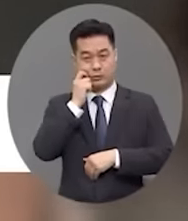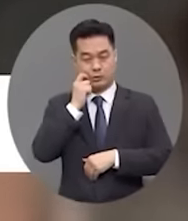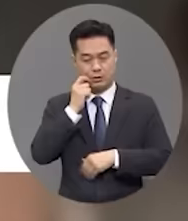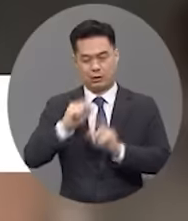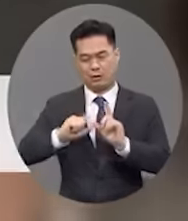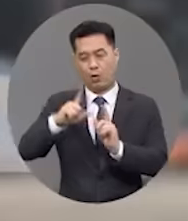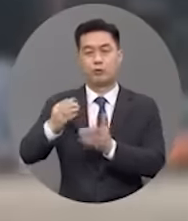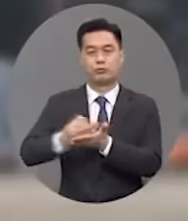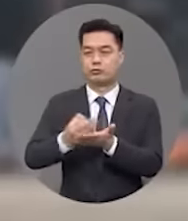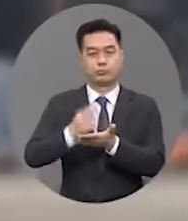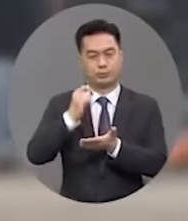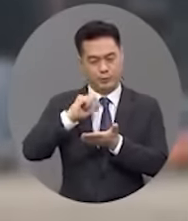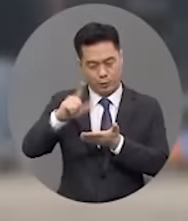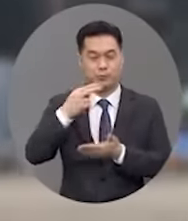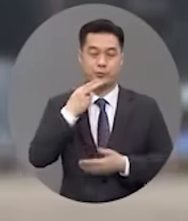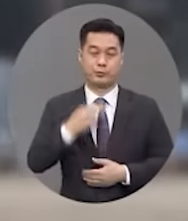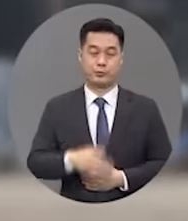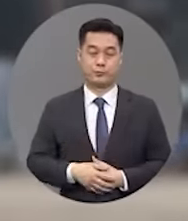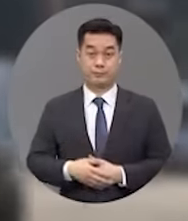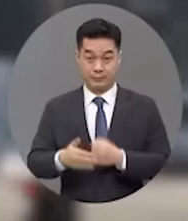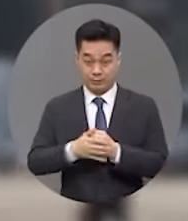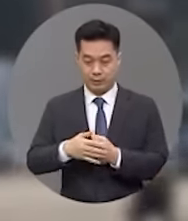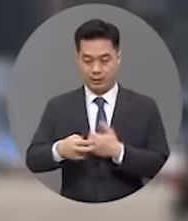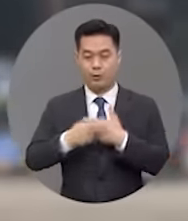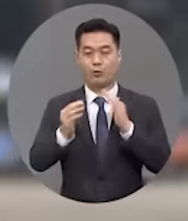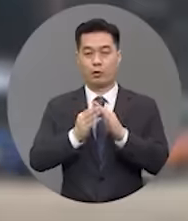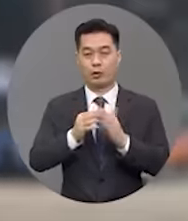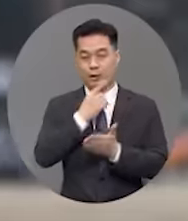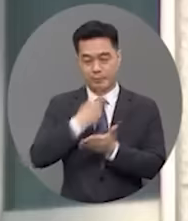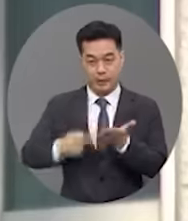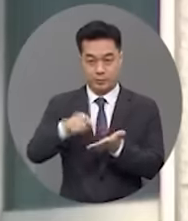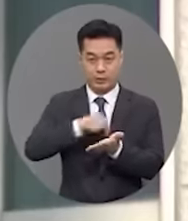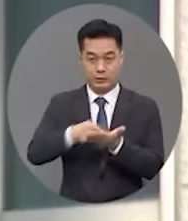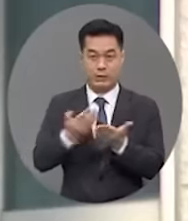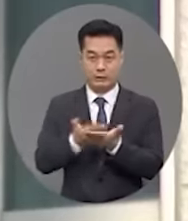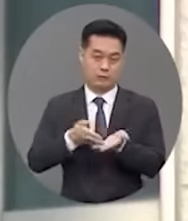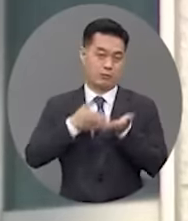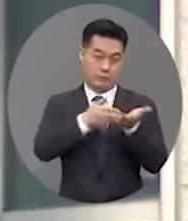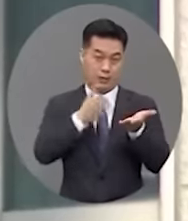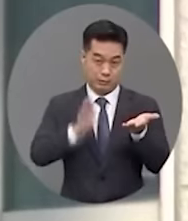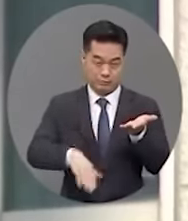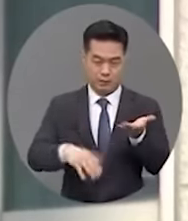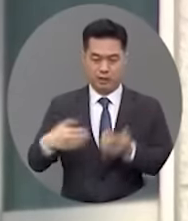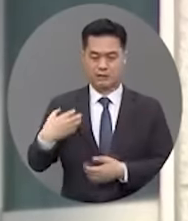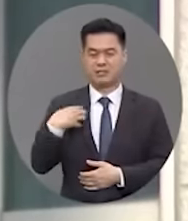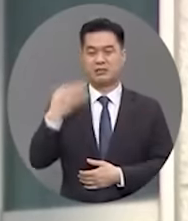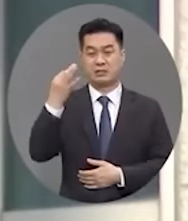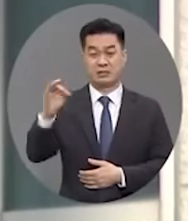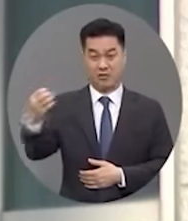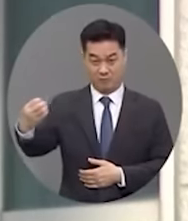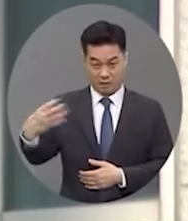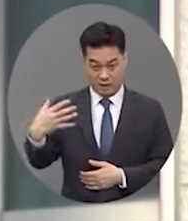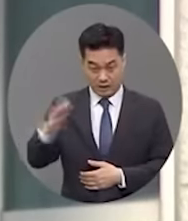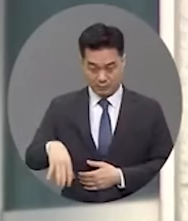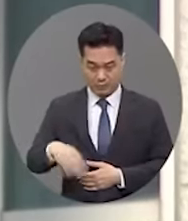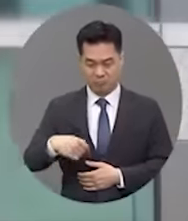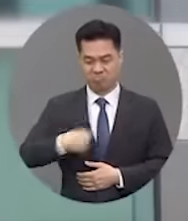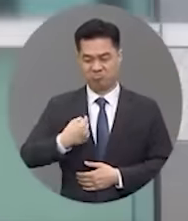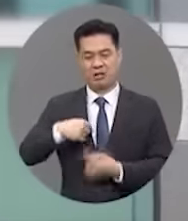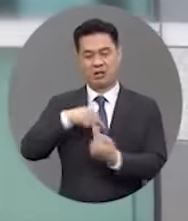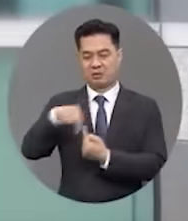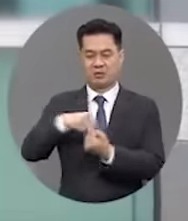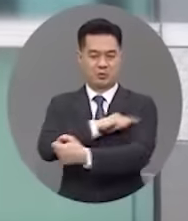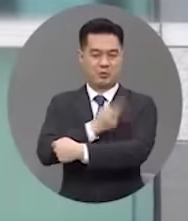없었죠. 당연히 병원에 피해 보상을 요구했지만 병원장은 책임을 인정하면서도 자신에겐 경영권이